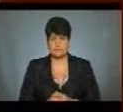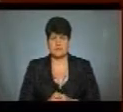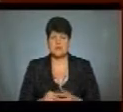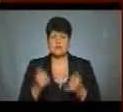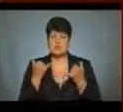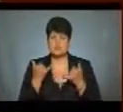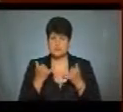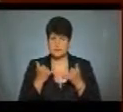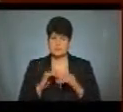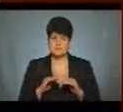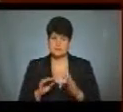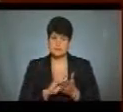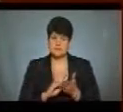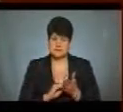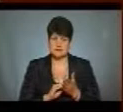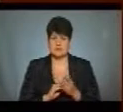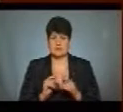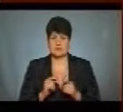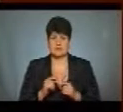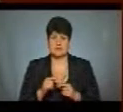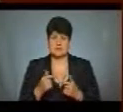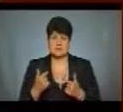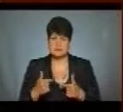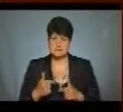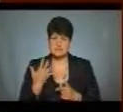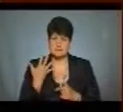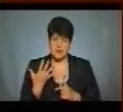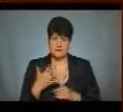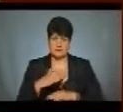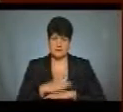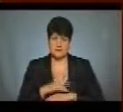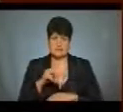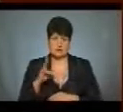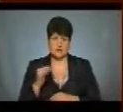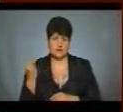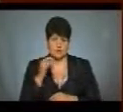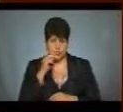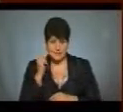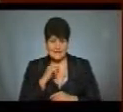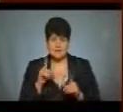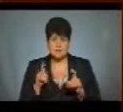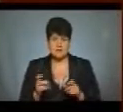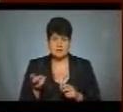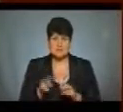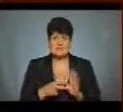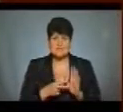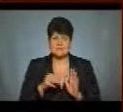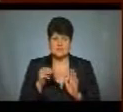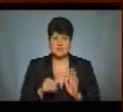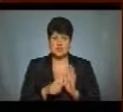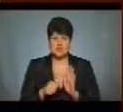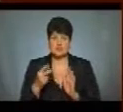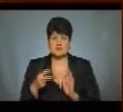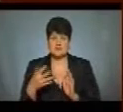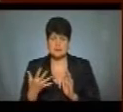Сьогодні абітурієнти складали іспити із 5-го предмету ЗНО з історії України. На тестування прийшли 7625